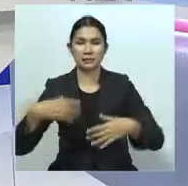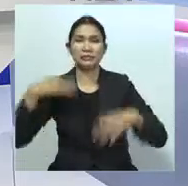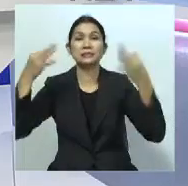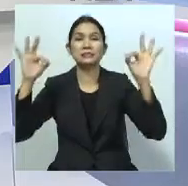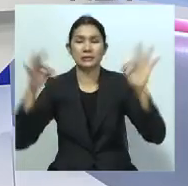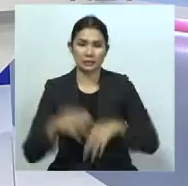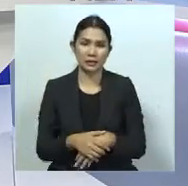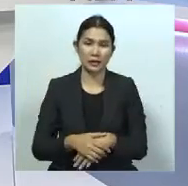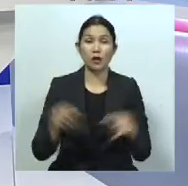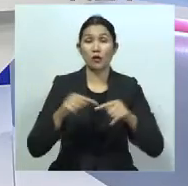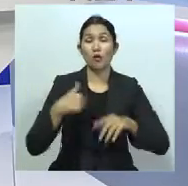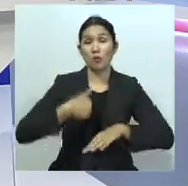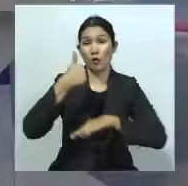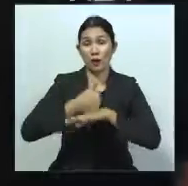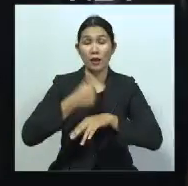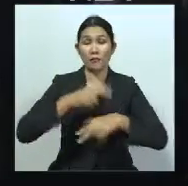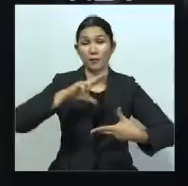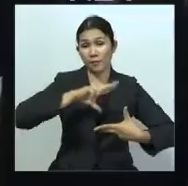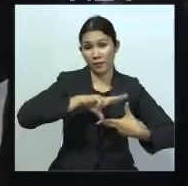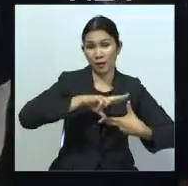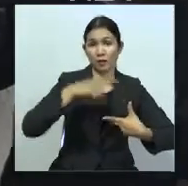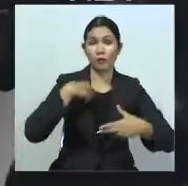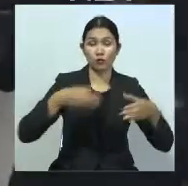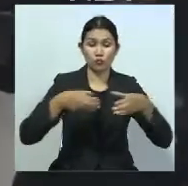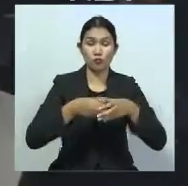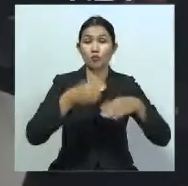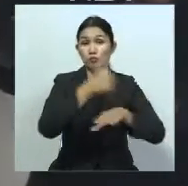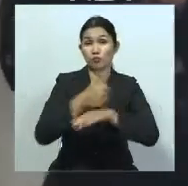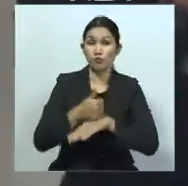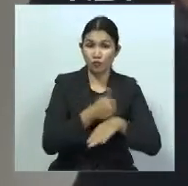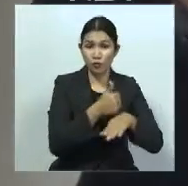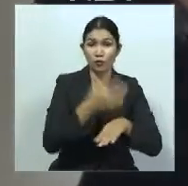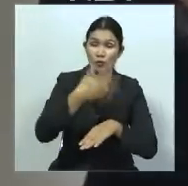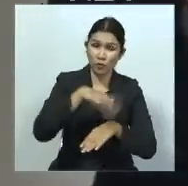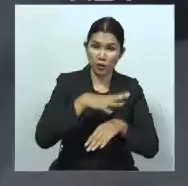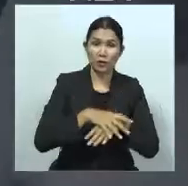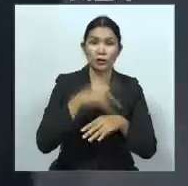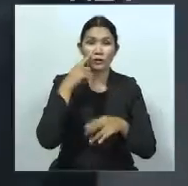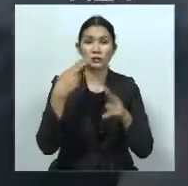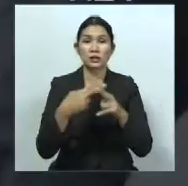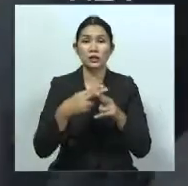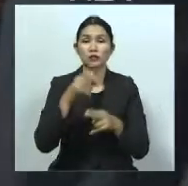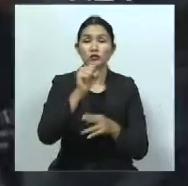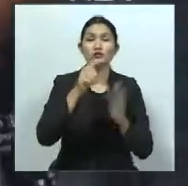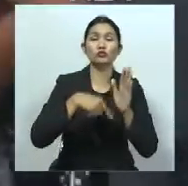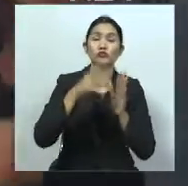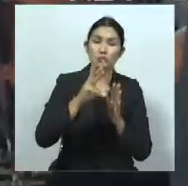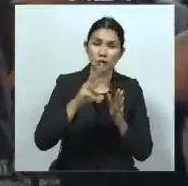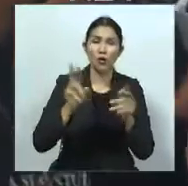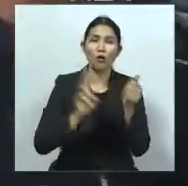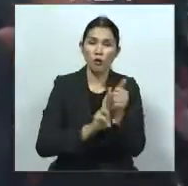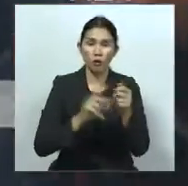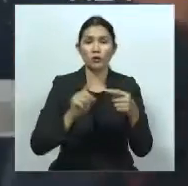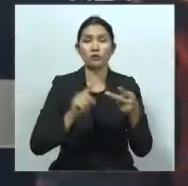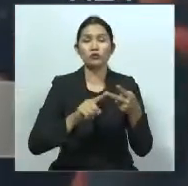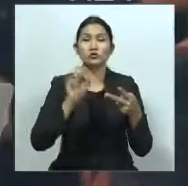นายอุตมะสาวนายนหัวหน้าพรรคพลังประชารัฐนะคะได้นำทีมผู้บริหารของพรรคประกอบด้วยนายสุวิทย์เมษินทรีย์รองหัวหน้าพรรคนาย